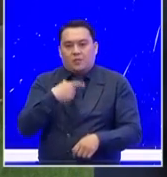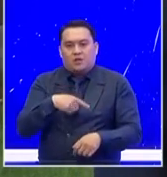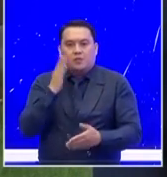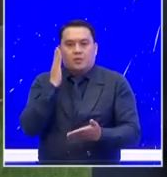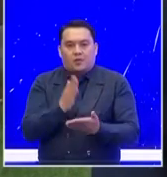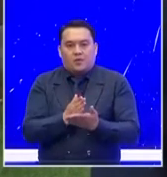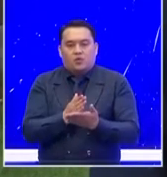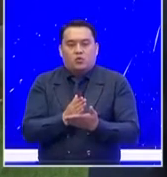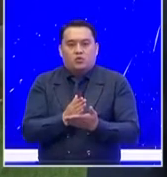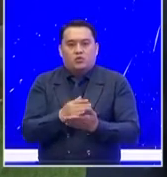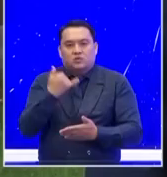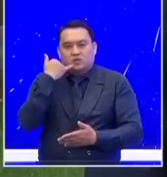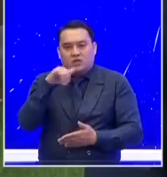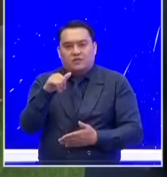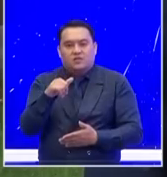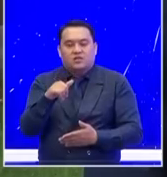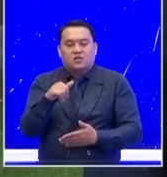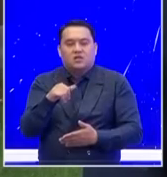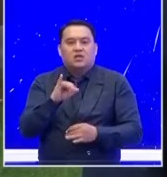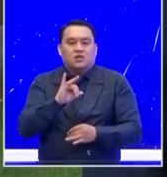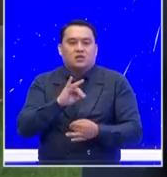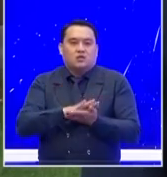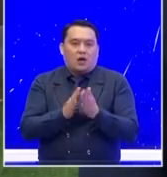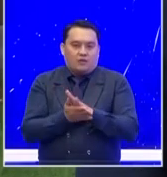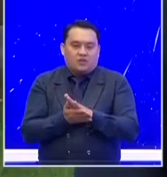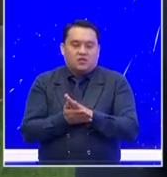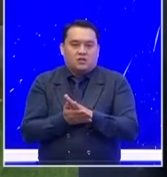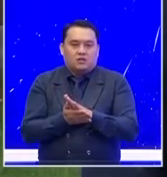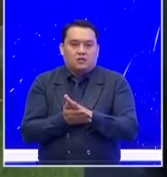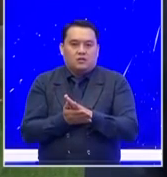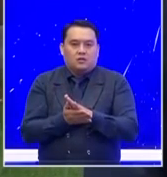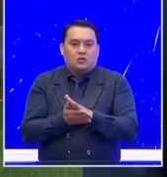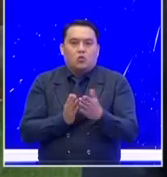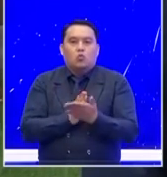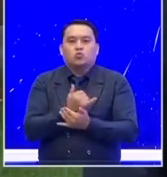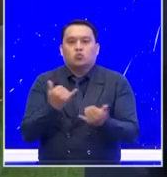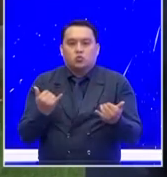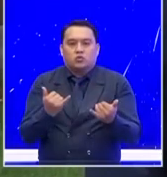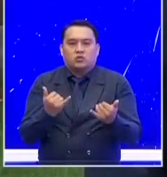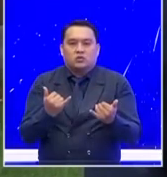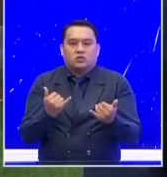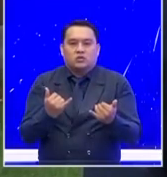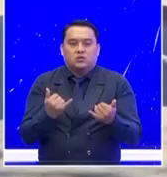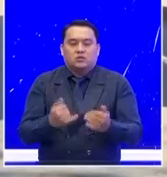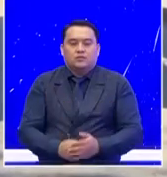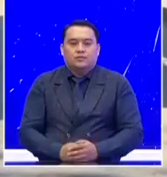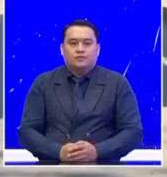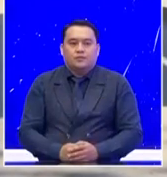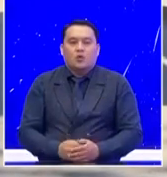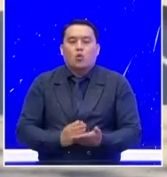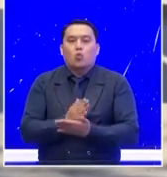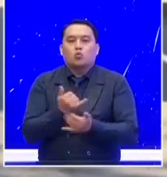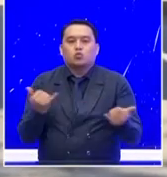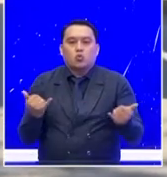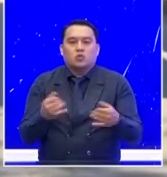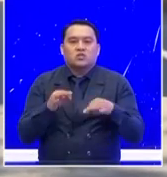напрямую с ними созвониться и, соответственно, договориться на услуги автоперевозок. Услуги